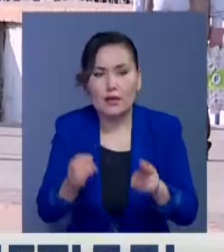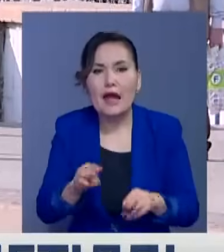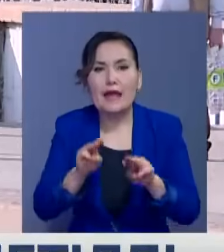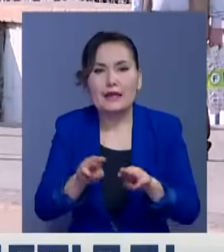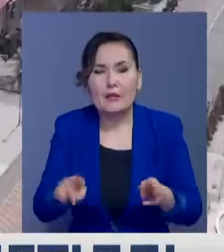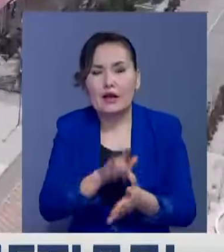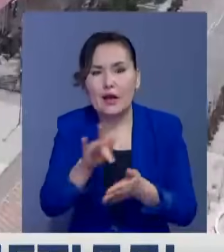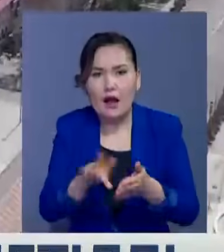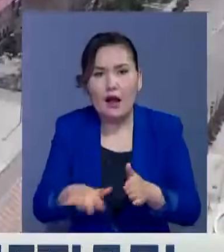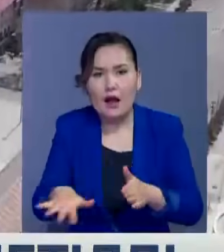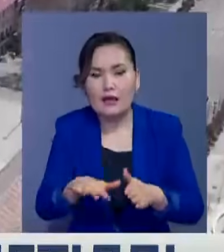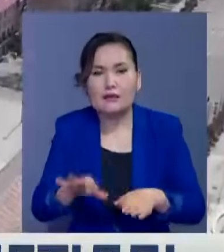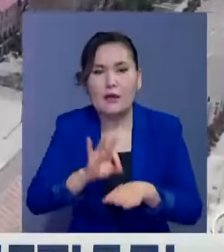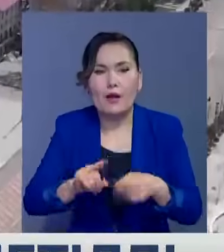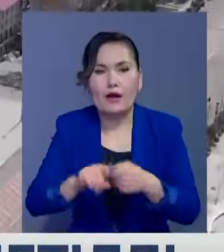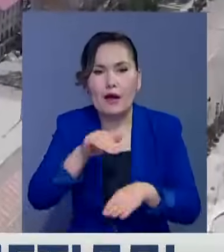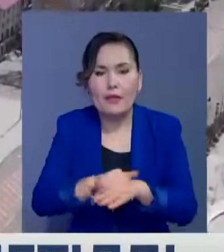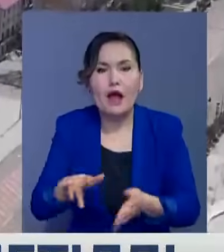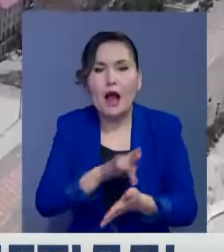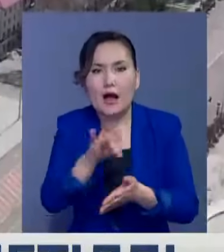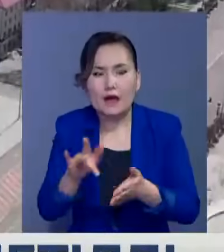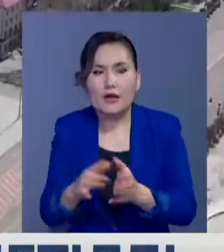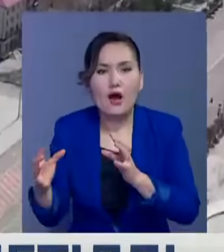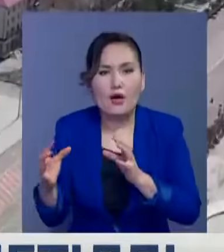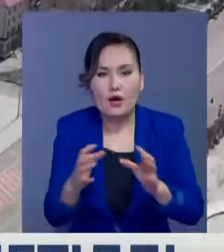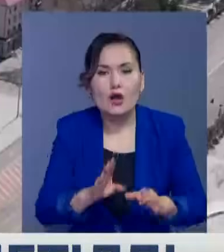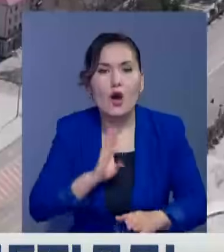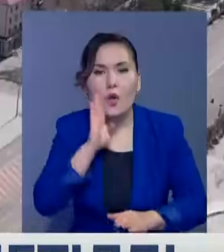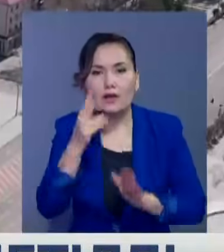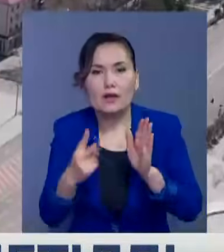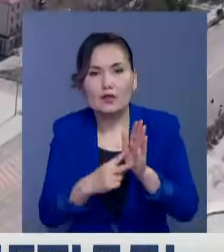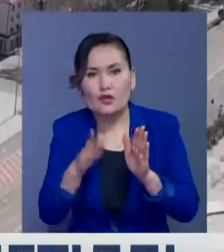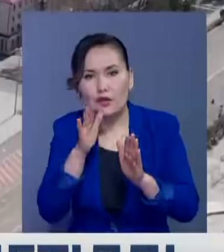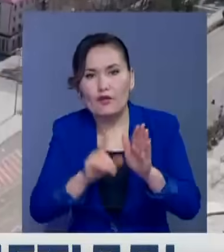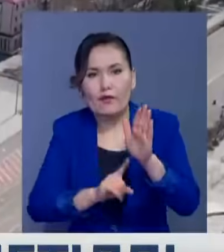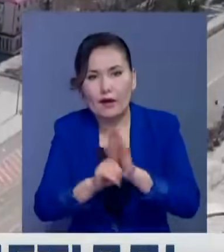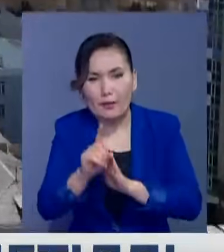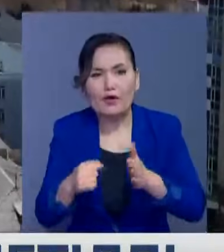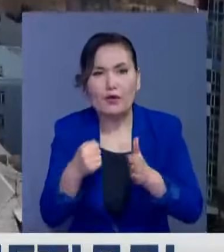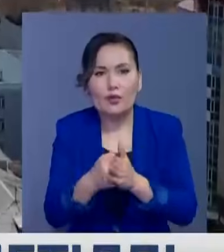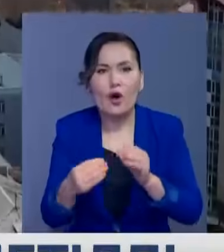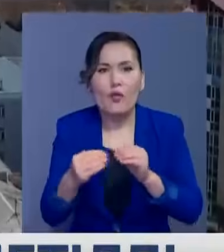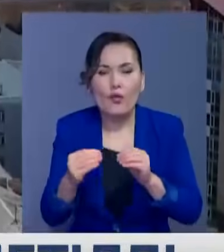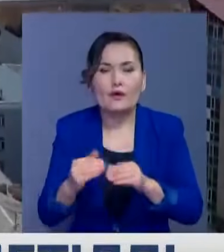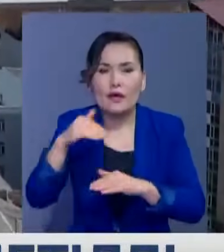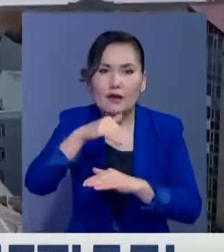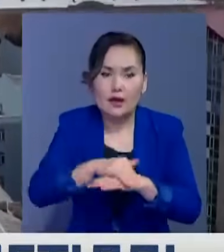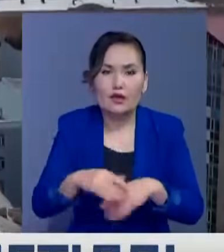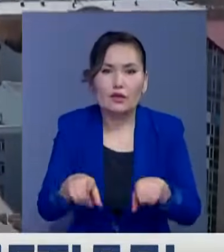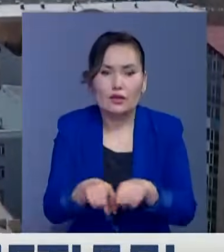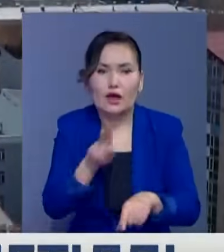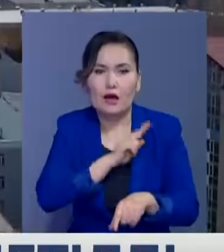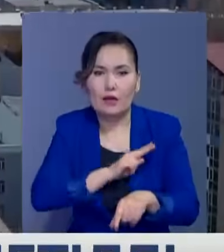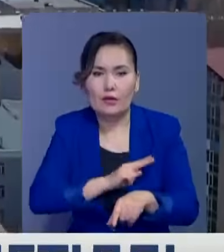бөлігі Теміртау шаһарынан. Қалада қоғамдық көліктер таңертеңгі сағат 7-ден 10-ға дейін және кешкі 5-тен 8-ге